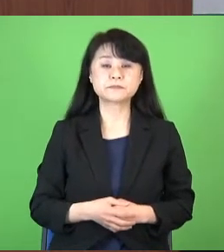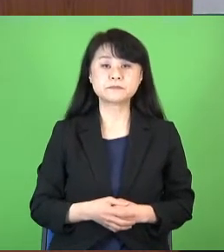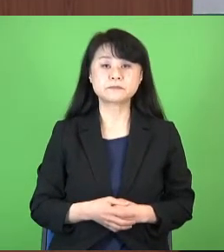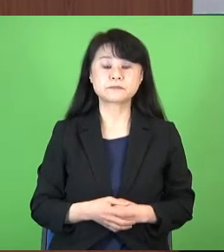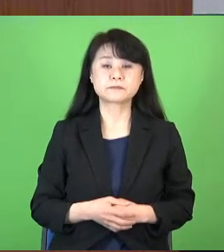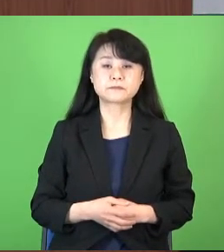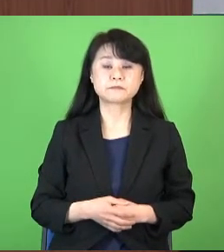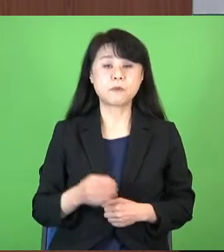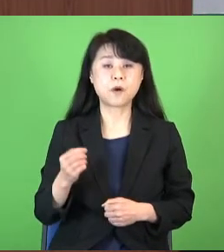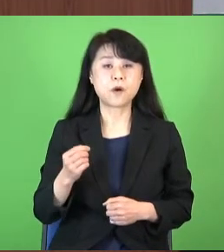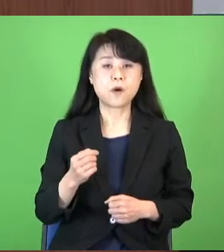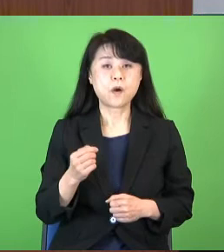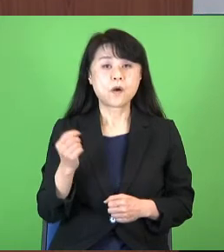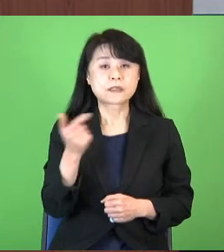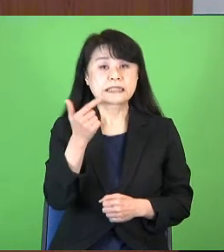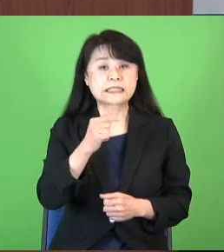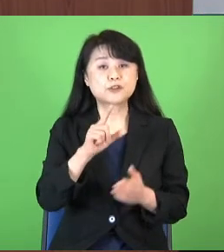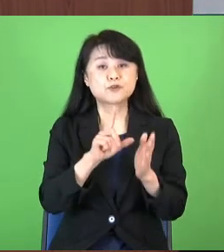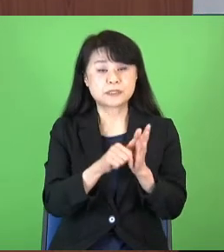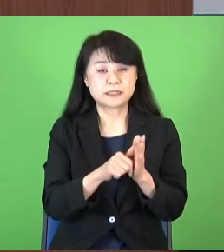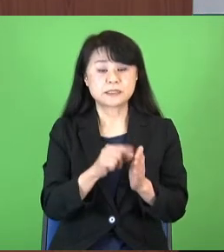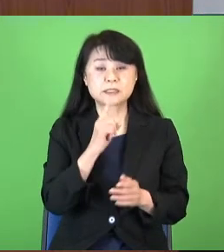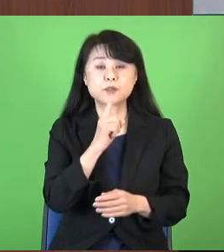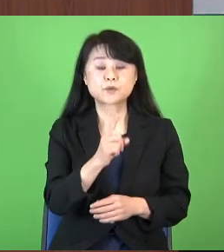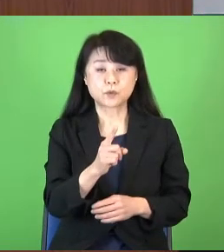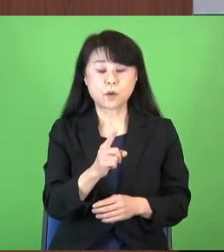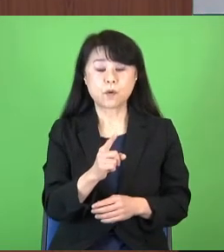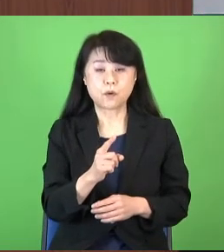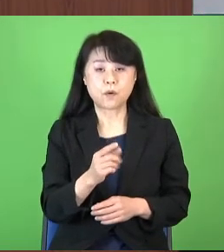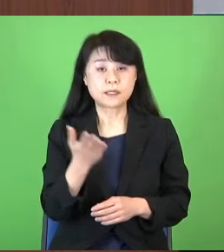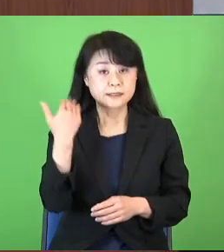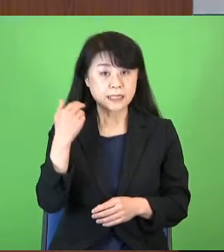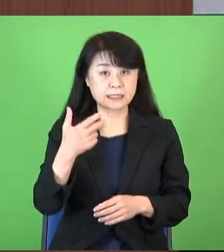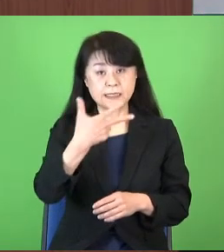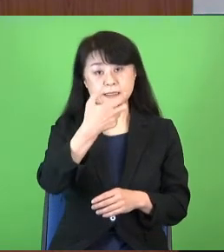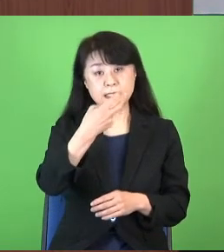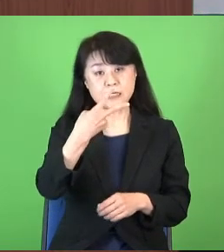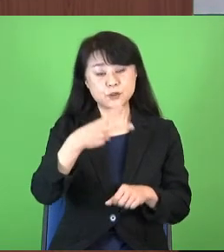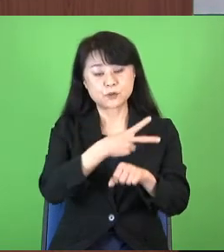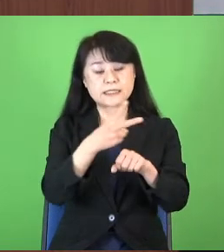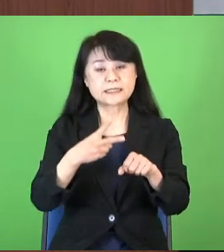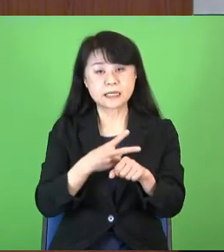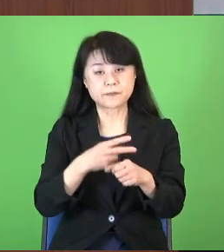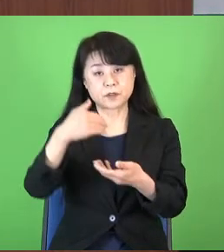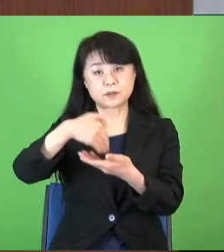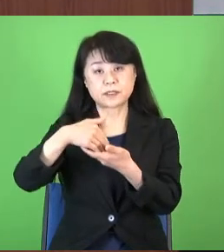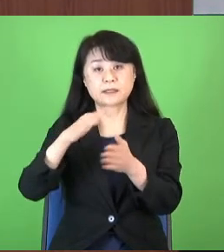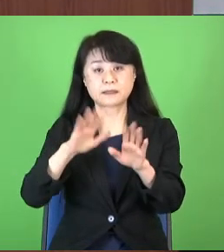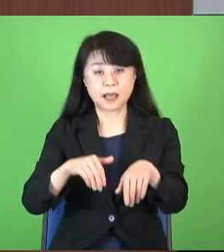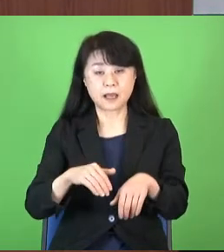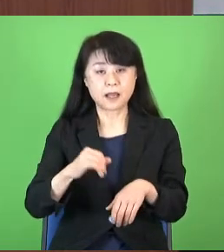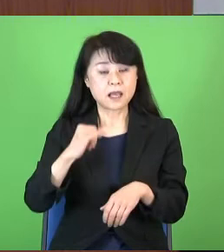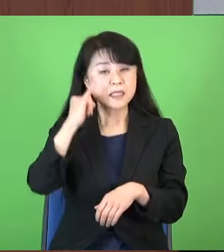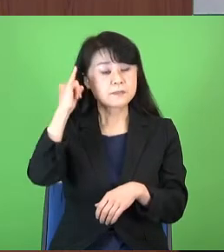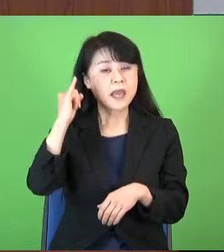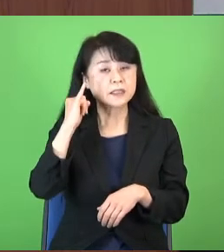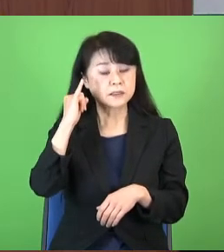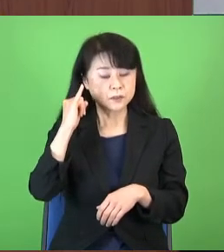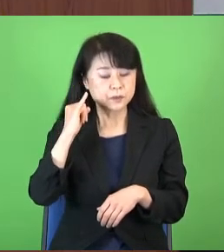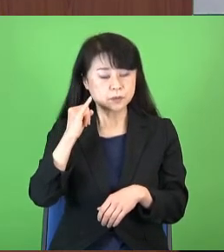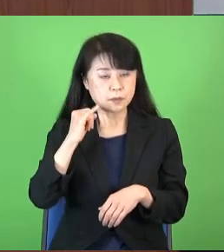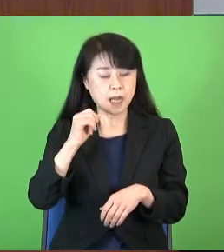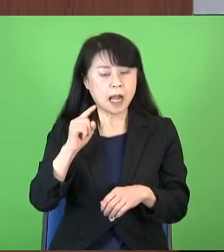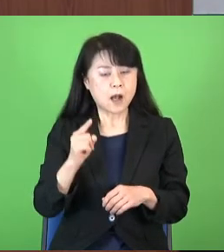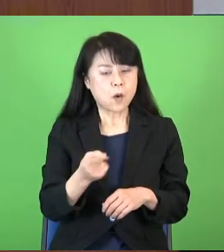緊急時ってことなんですけれどもこれ実際にそのさっき72時間っておっしゃったんですけどもイメージとしては8